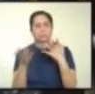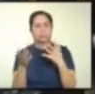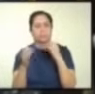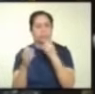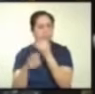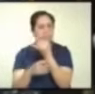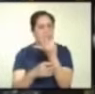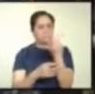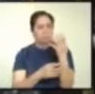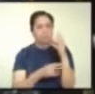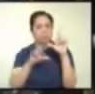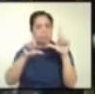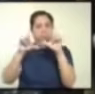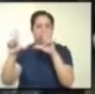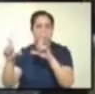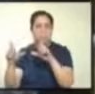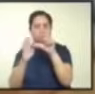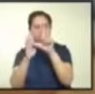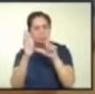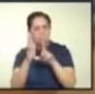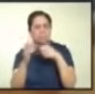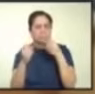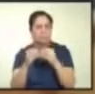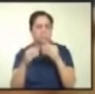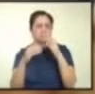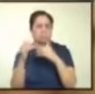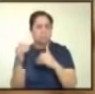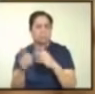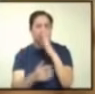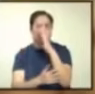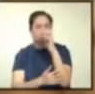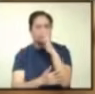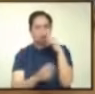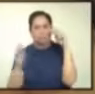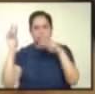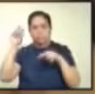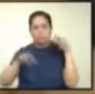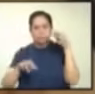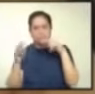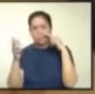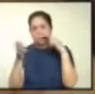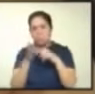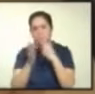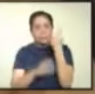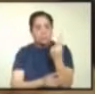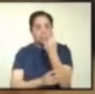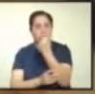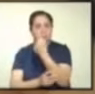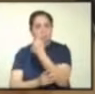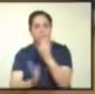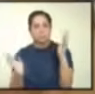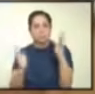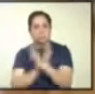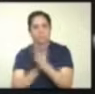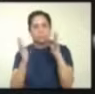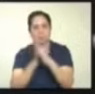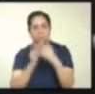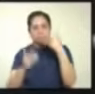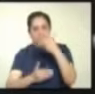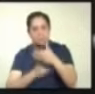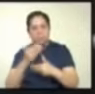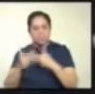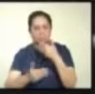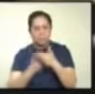ang bilang ng mga akusado, abogado at higit 400 testigong isa-isang dumaan sa